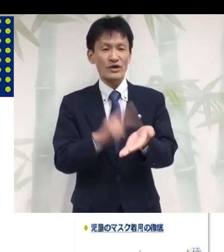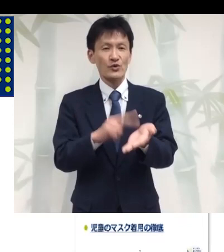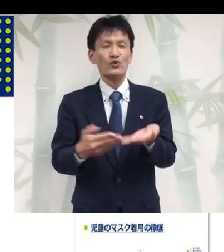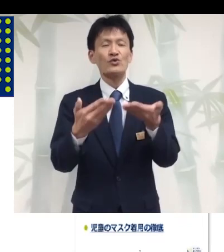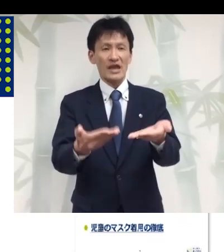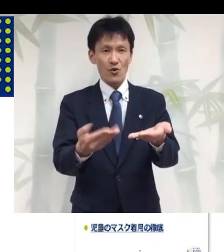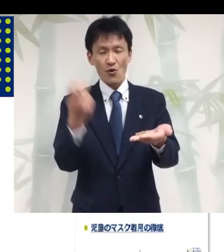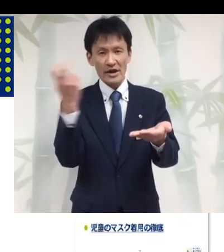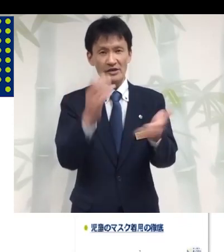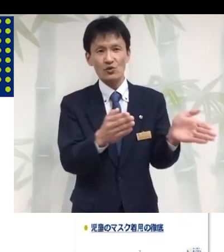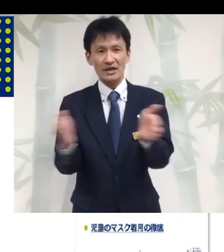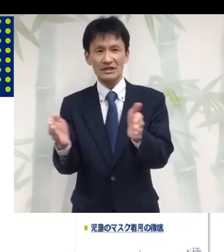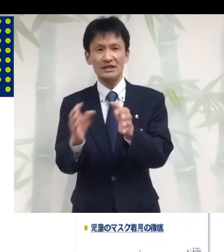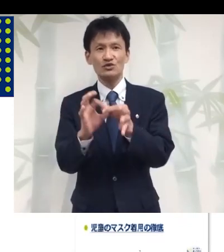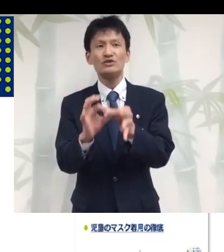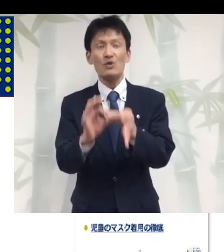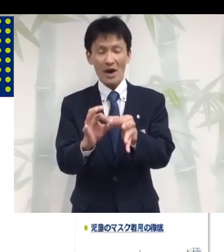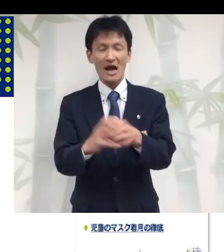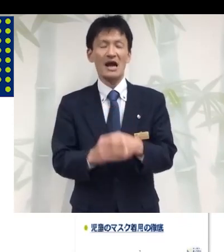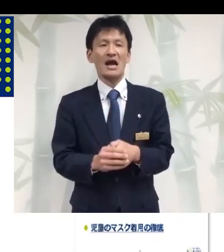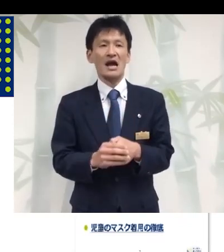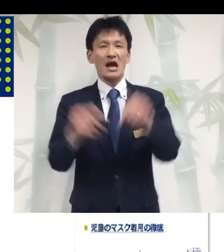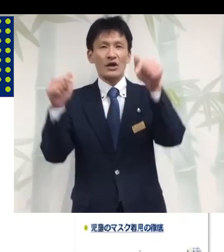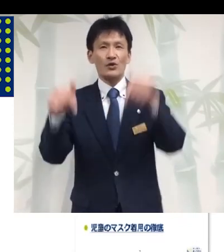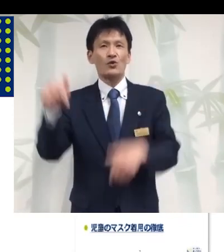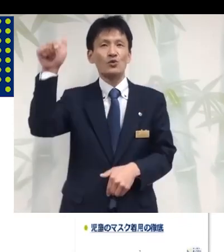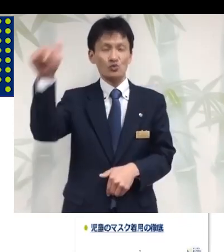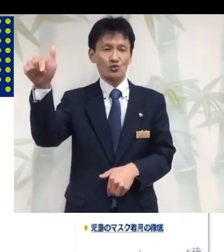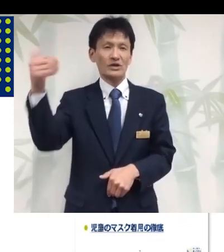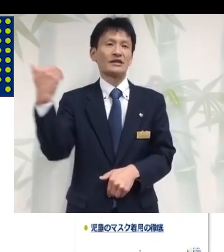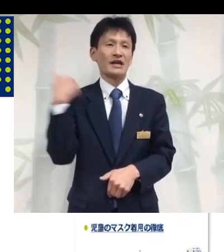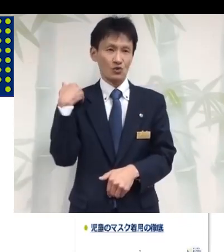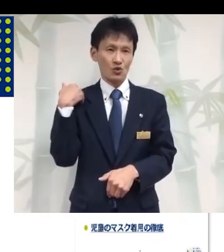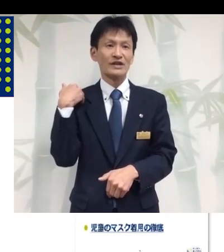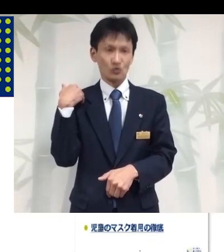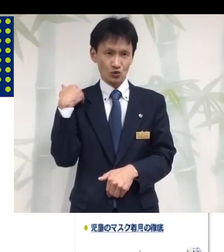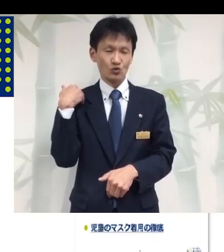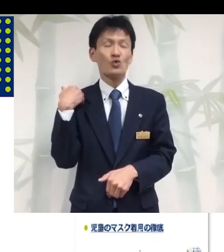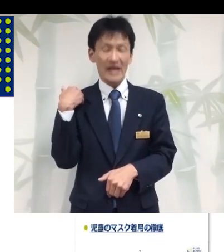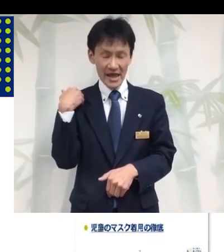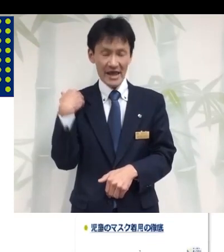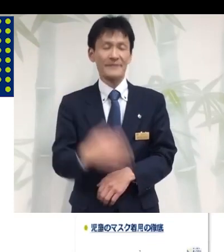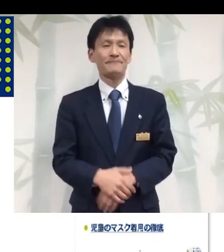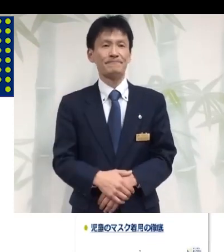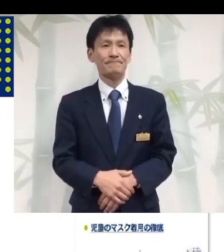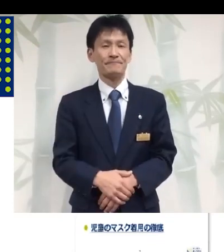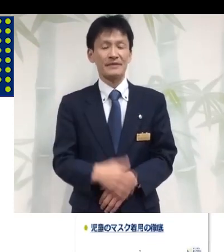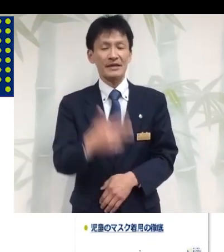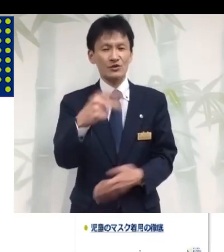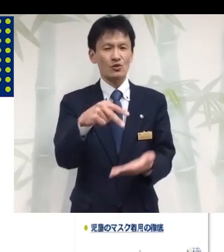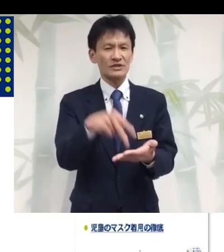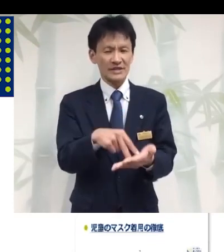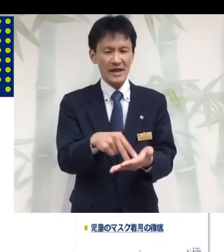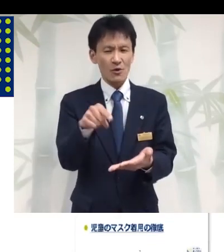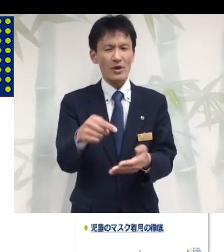体制の供給の権限というのはですね、京都府さんが持っておられますので、なかなか市としてどうしますということ